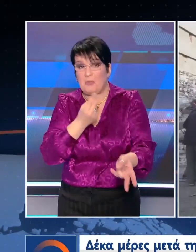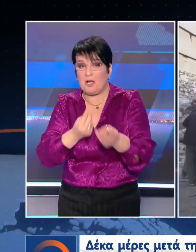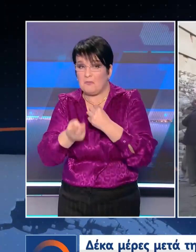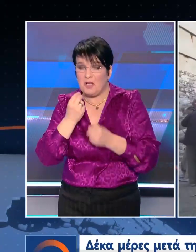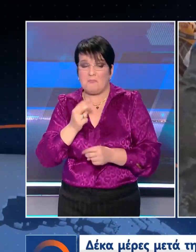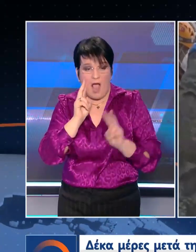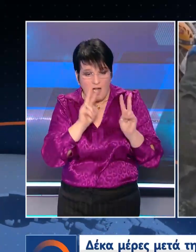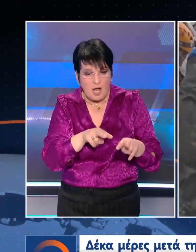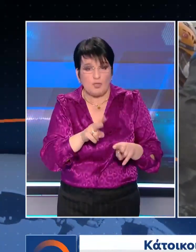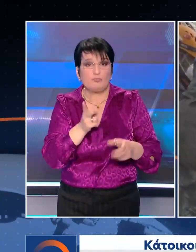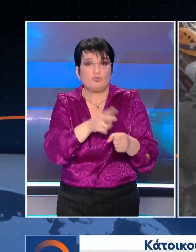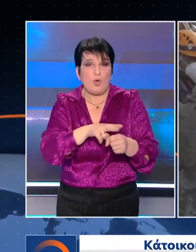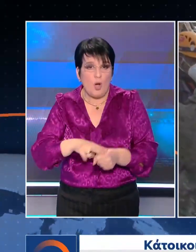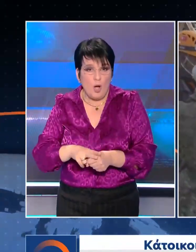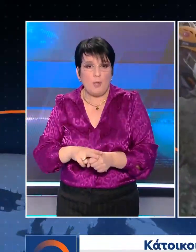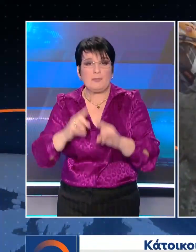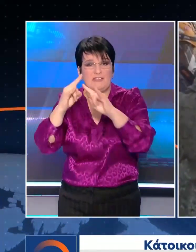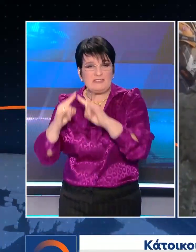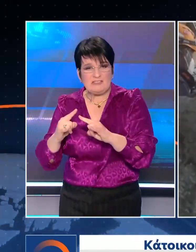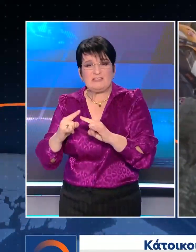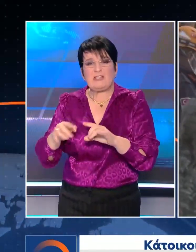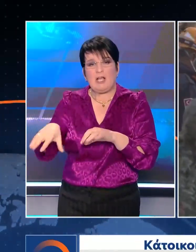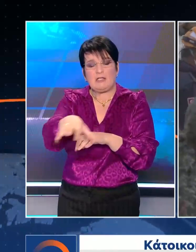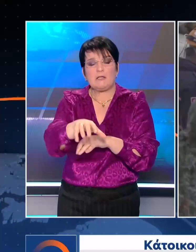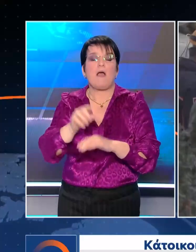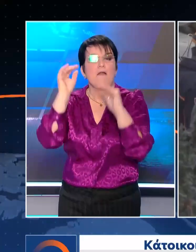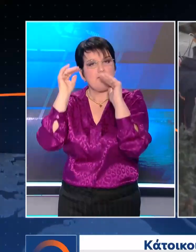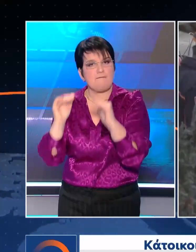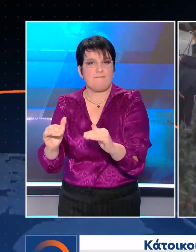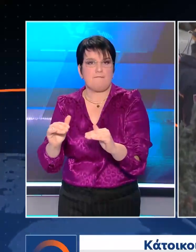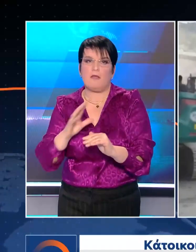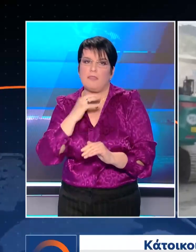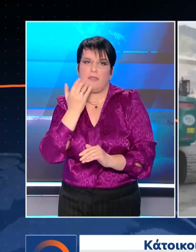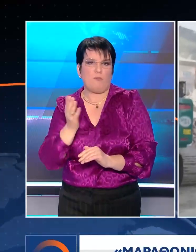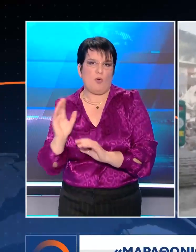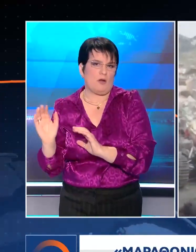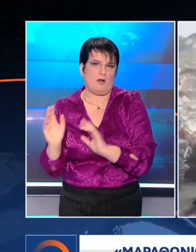της αναγνώρισής τους. Κάτοικοι στείνουν τέντες στα συντρίμια, αρνούνται να φύγουν χωρίς τους ανθρώπους τους.